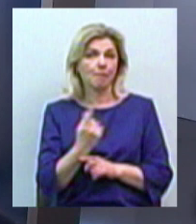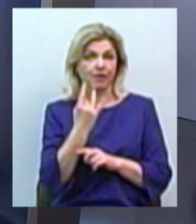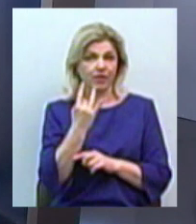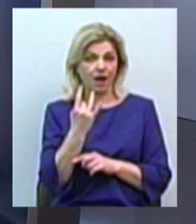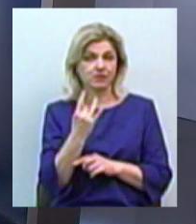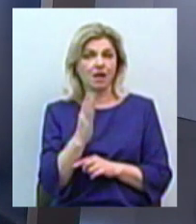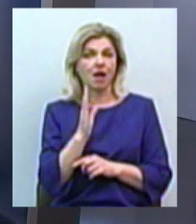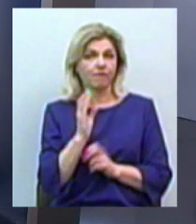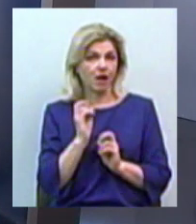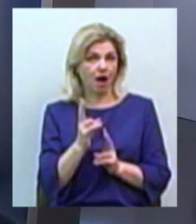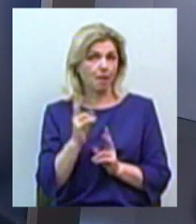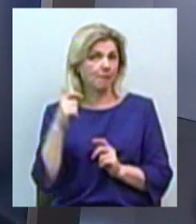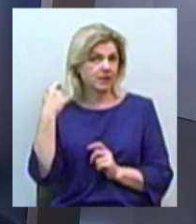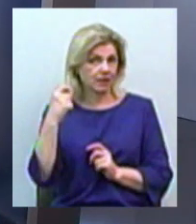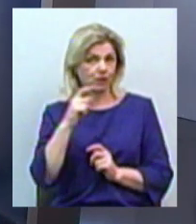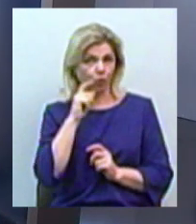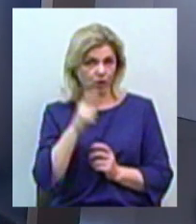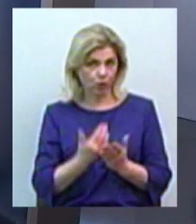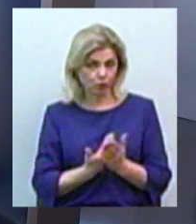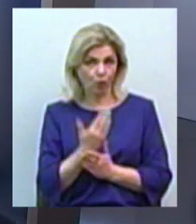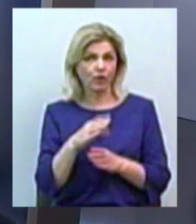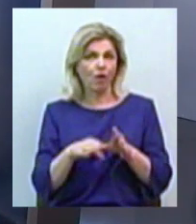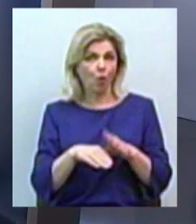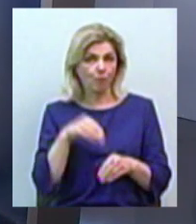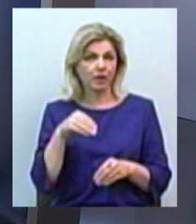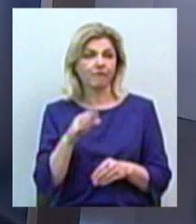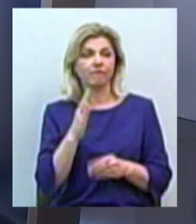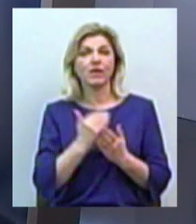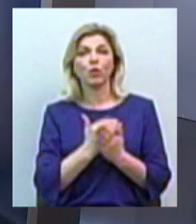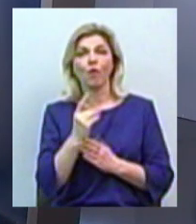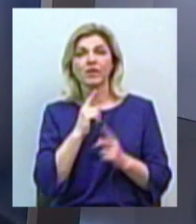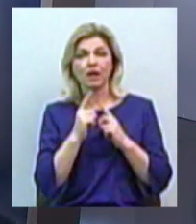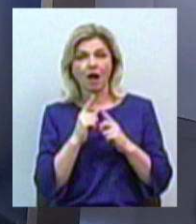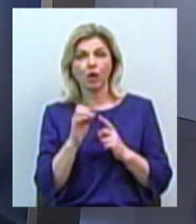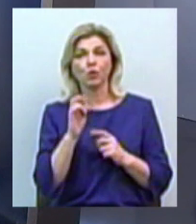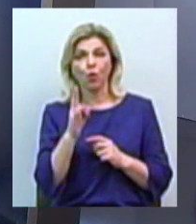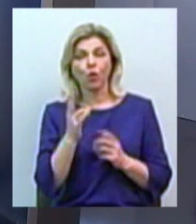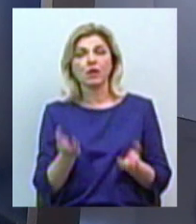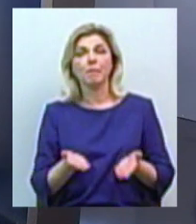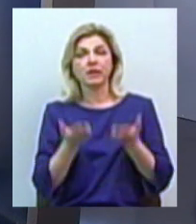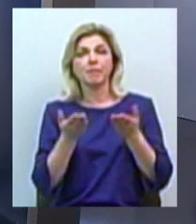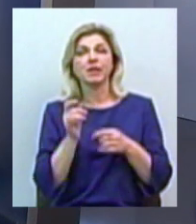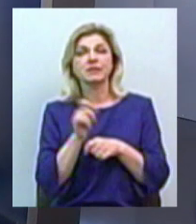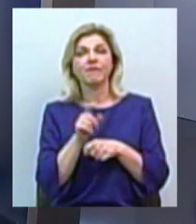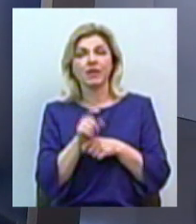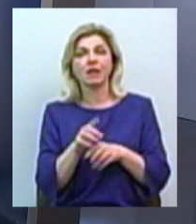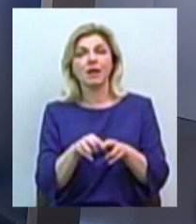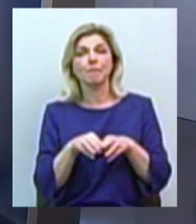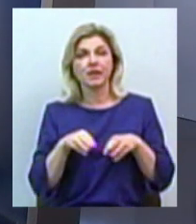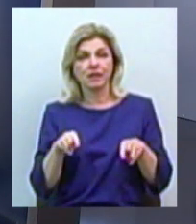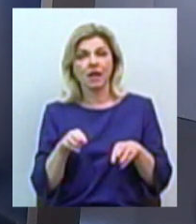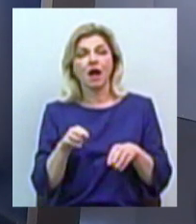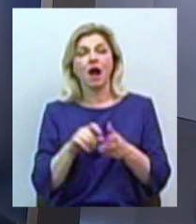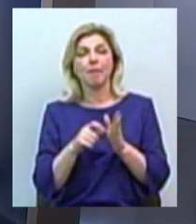в якості президента України новий обраний в Верховній Раді, то він ставив завдання міністрам і Кабінету міністрів.